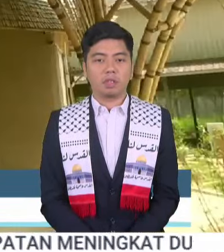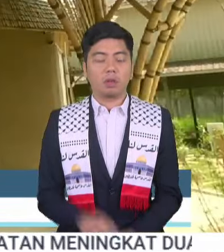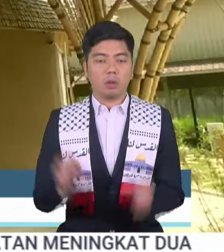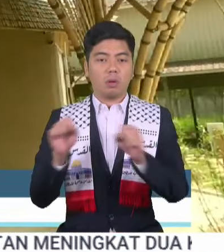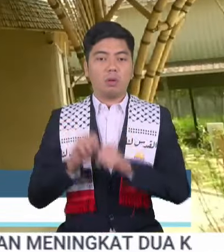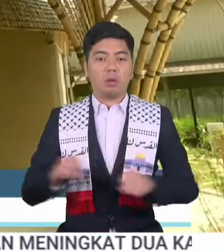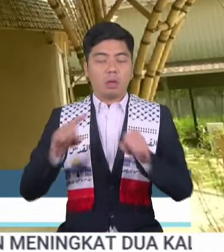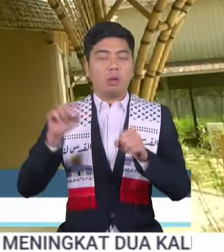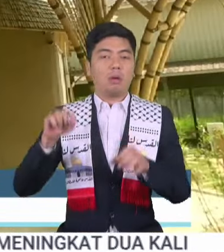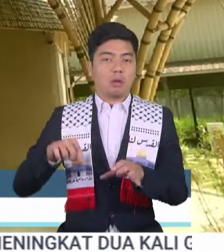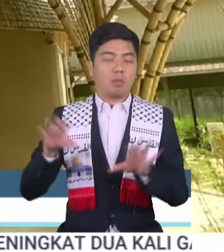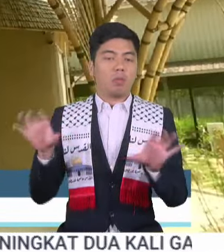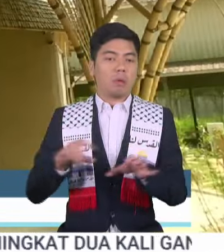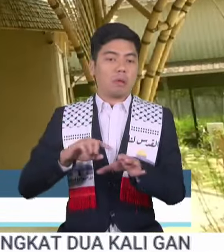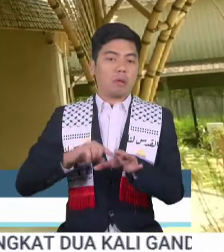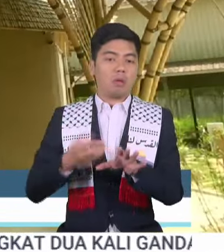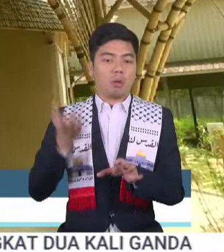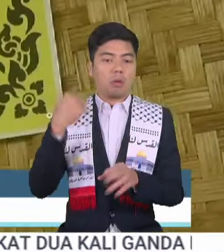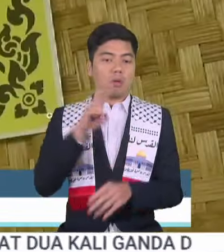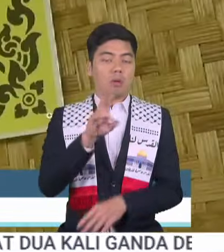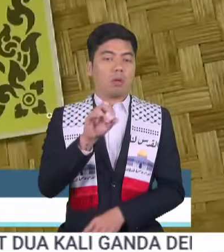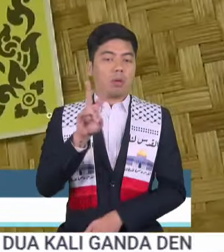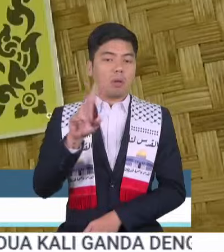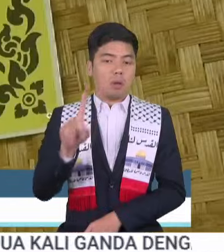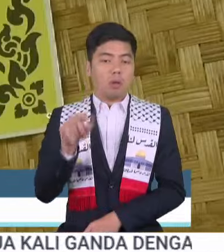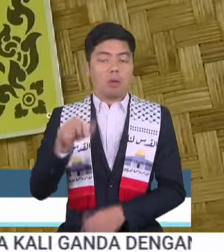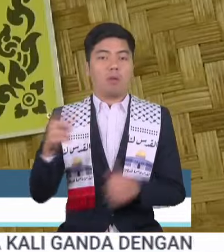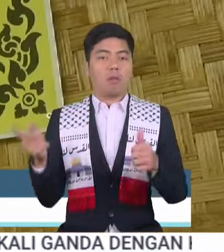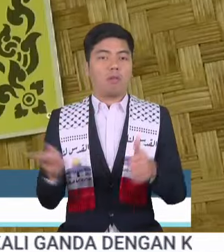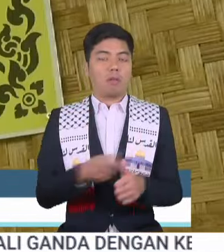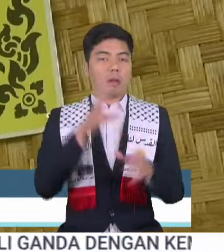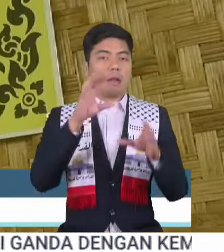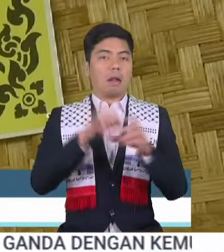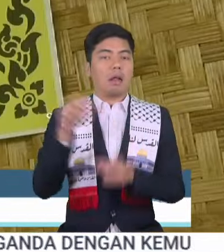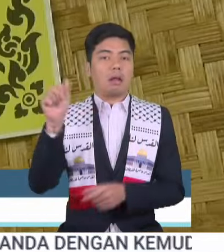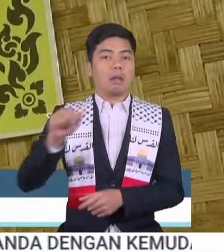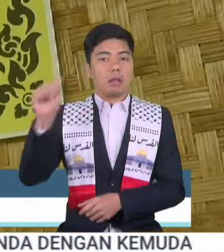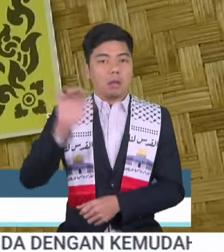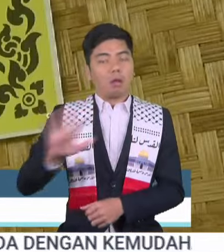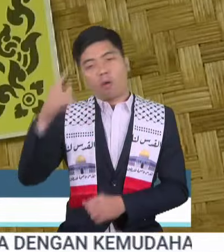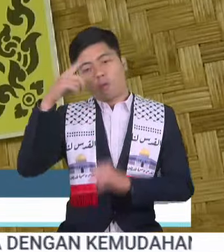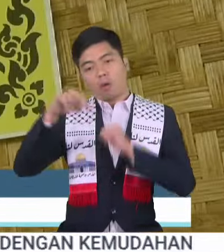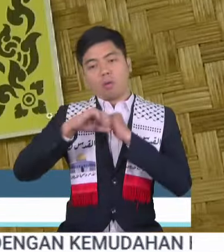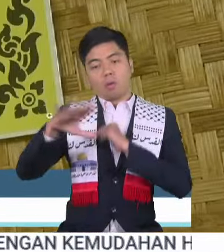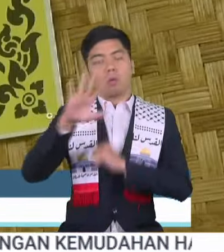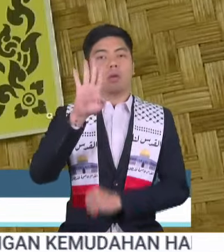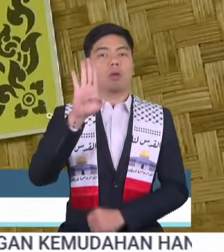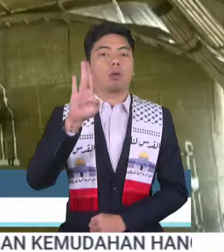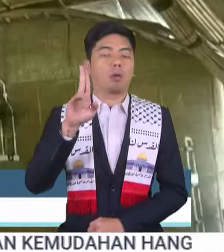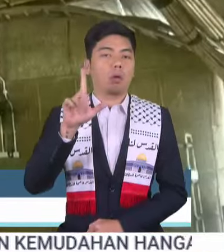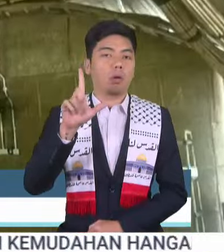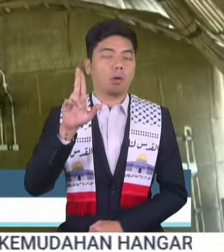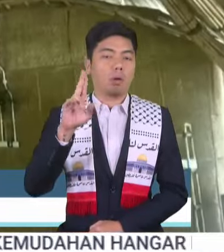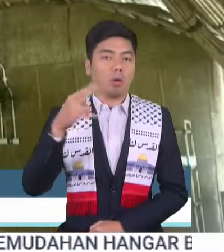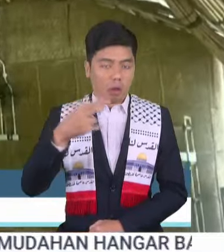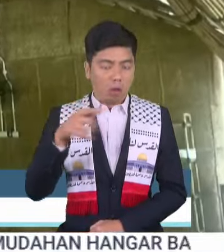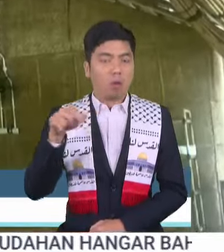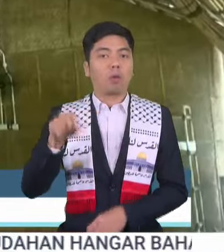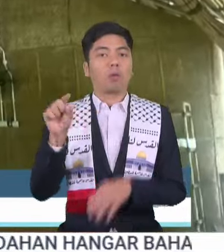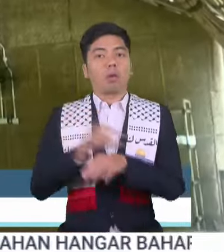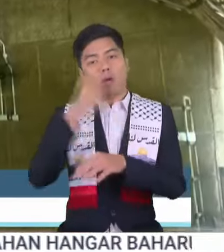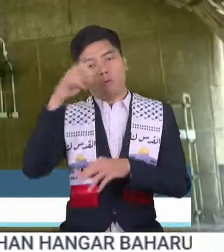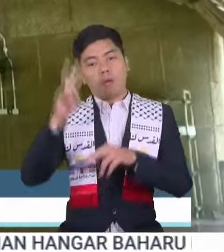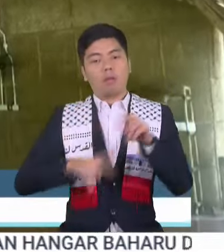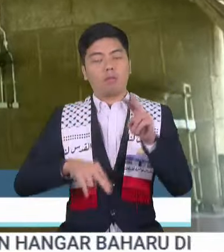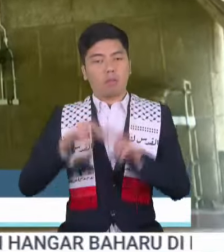Surau ini mula dibina pada 2021 dan menjadi yang pertama di Asia mempromosikan buluh sebagai bahan binaan.